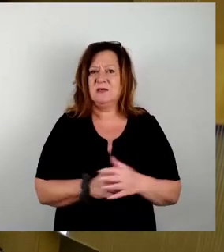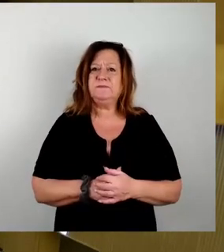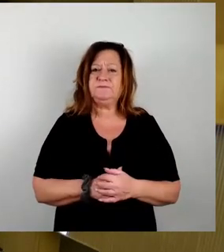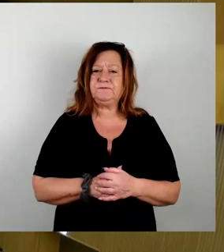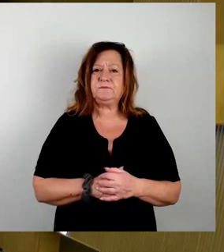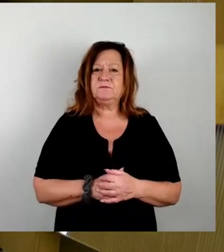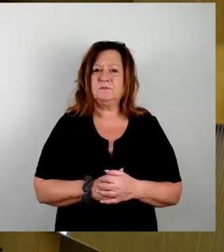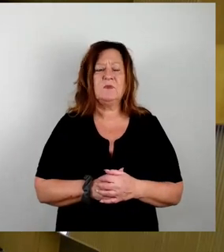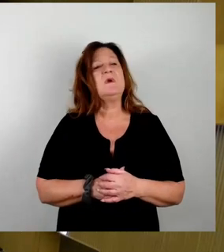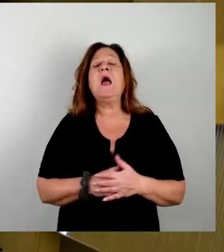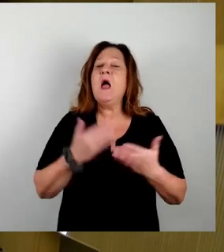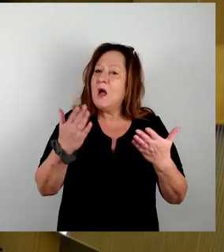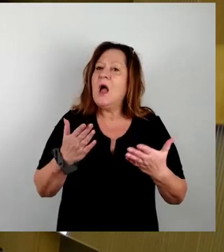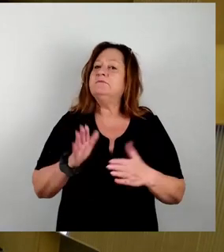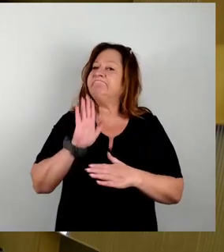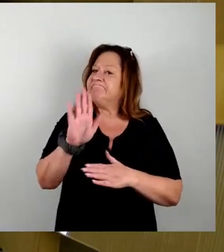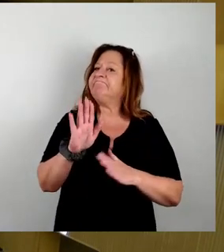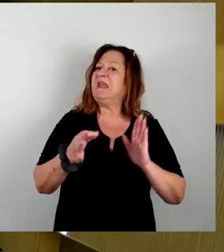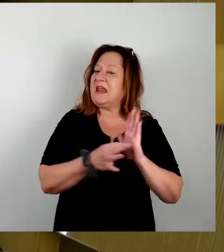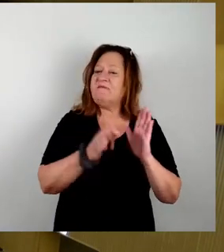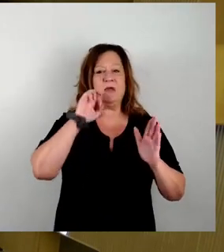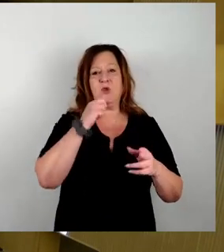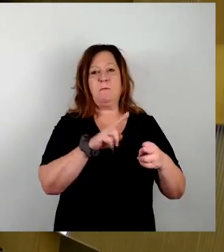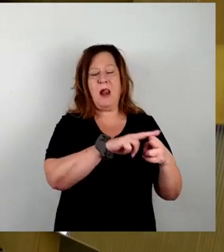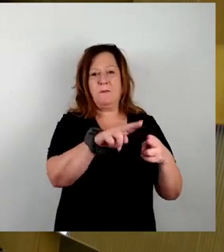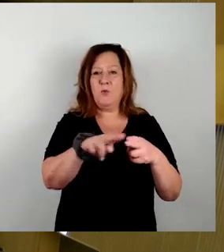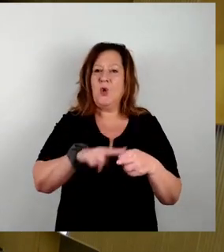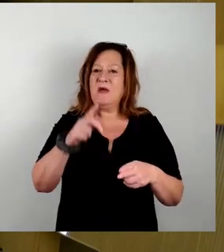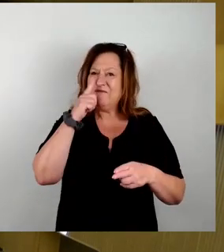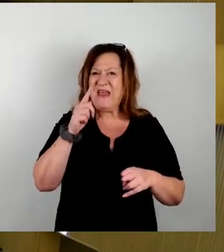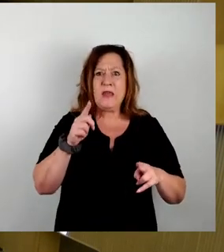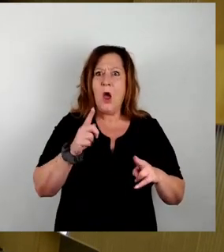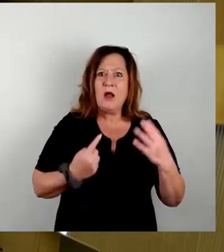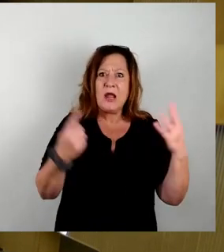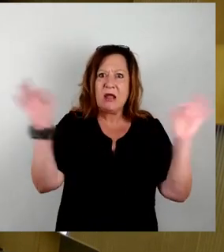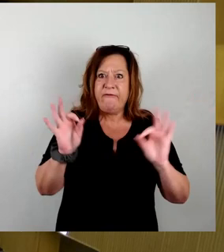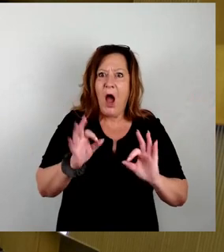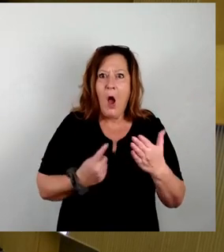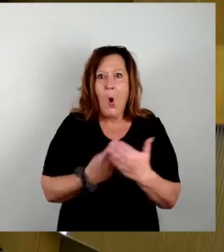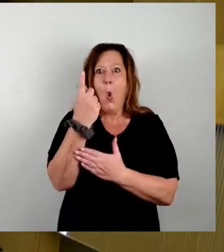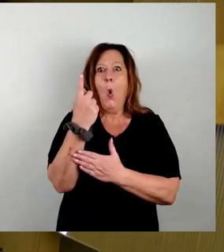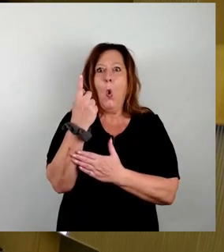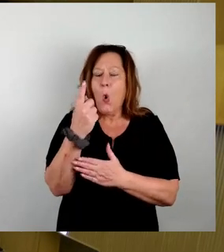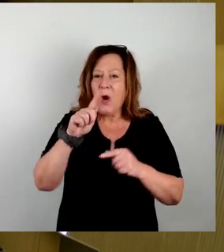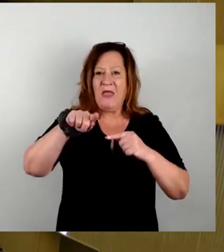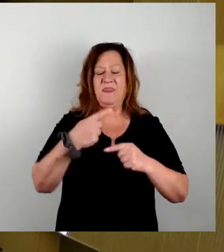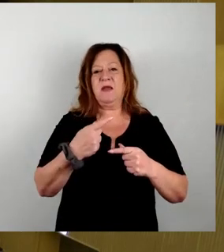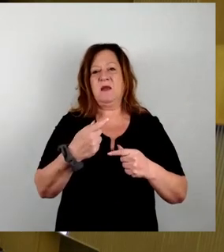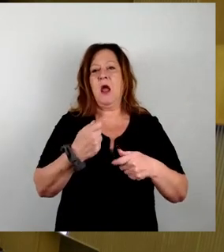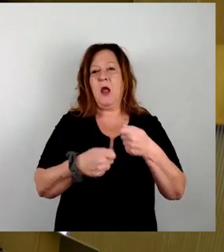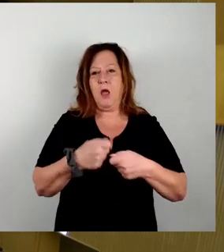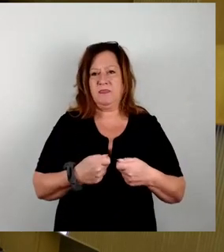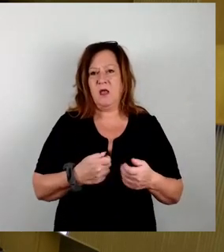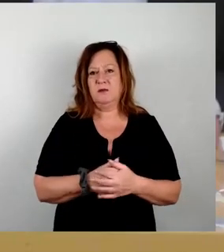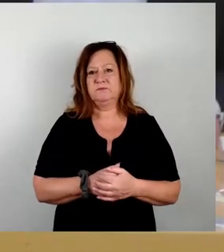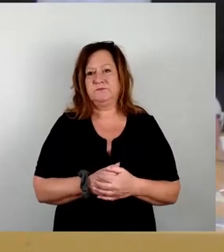auf Ihre Hinweise nochmal geprüft wird und wenn der Gefahrenverzug ist, entsprechend auch gehandelt wird. So, wir kommen